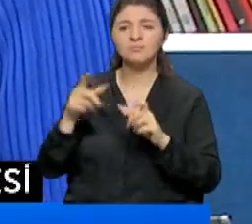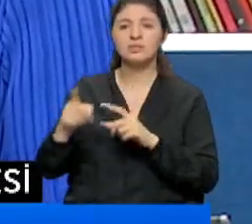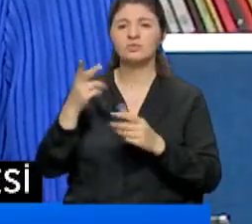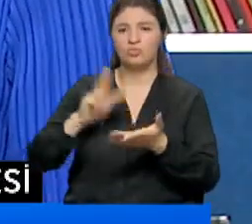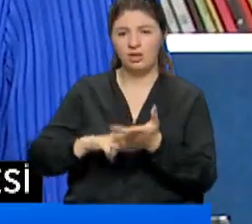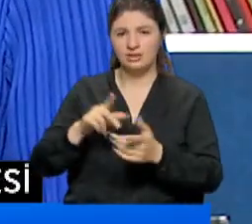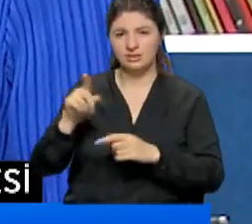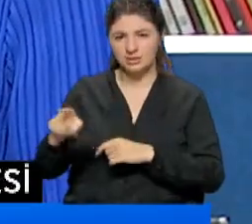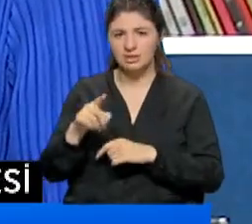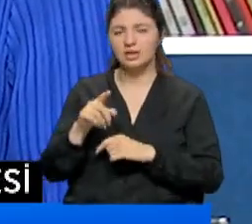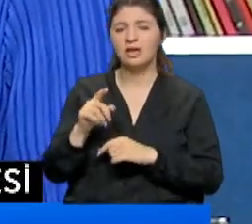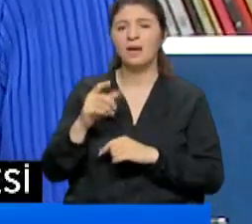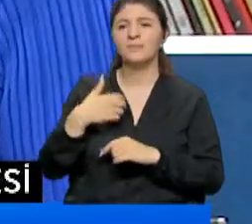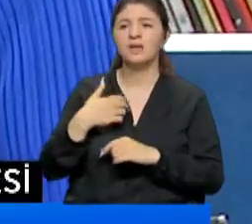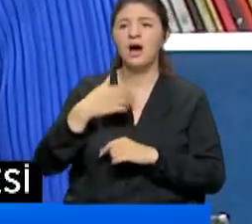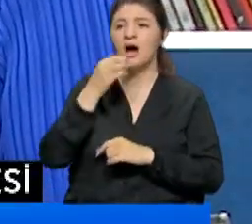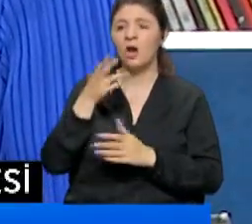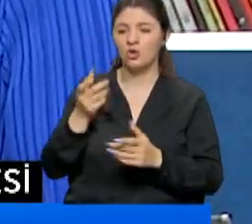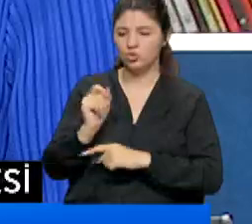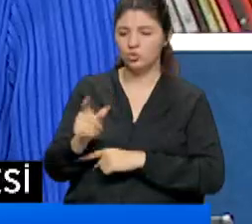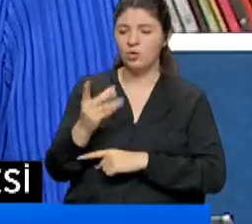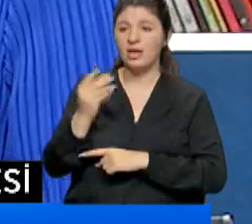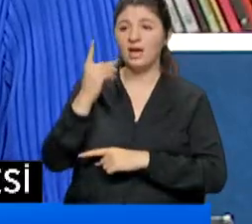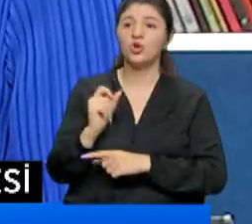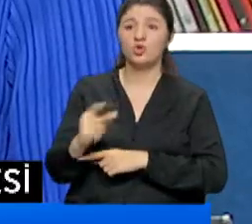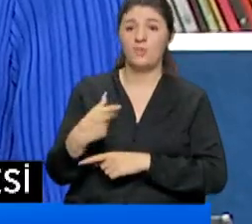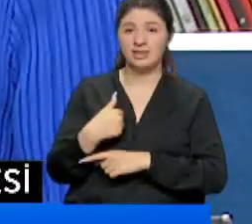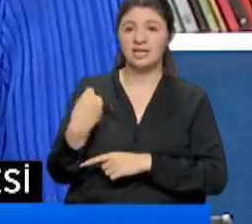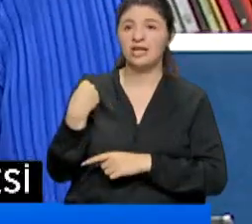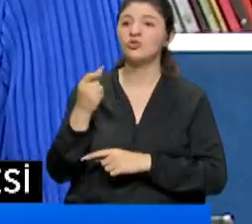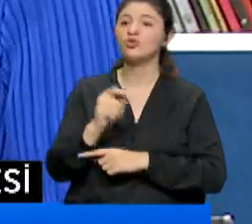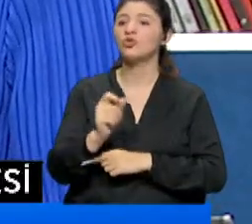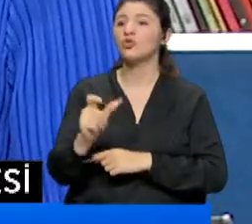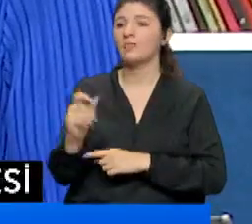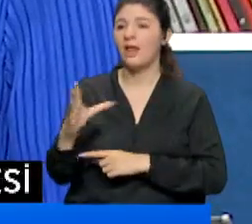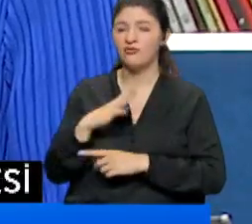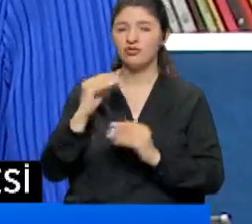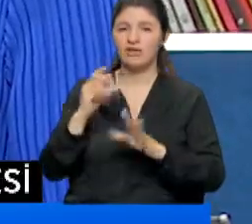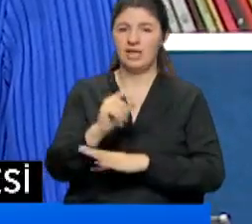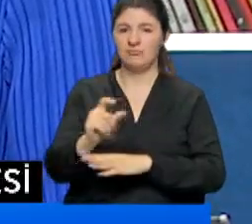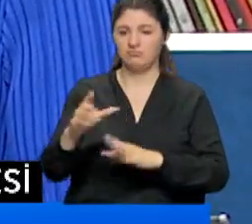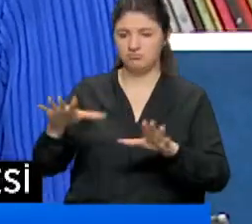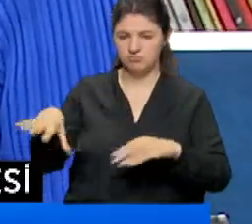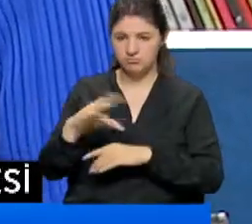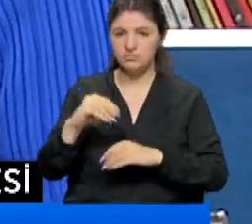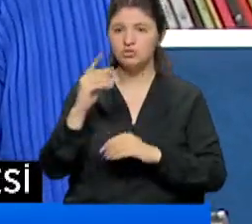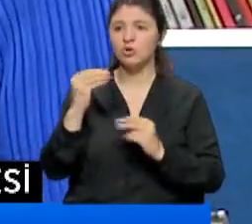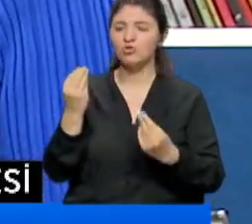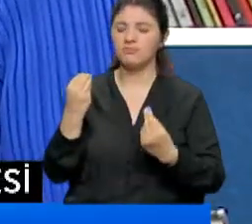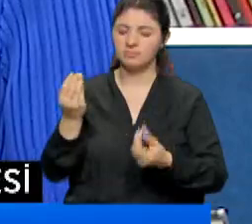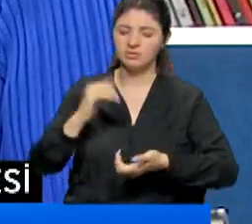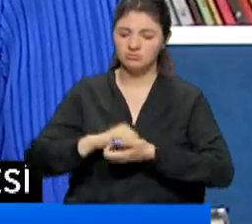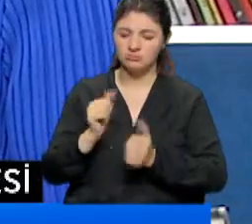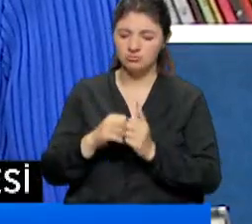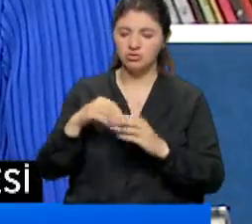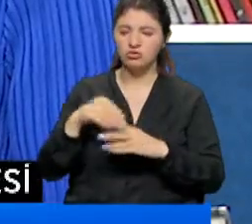üyesidir ve biz Ankara şube olarak da ilk şubesiz yeni yeni şubeler var Birçok ilde Ve çok güzel bir dayanışma